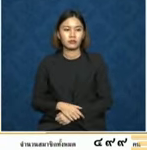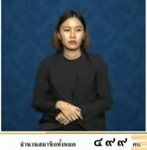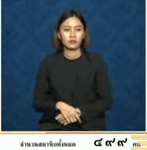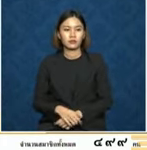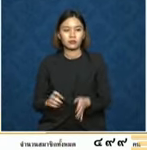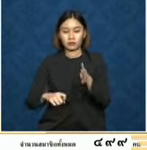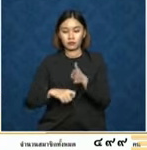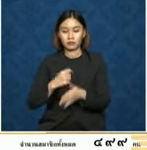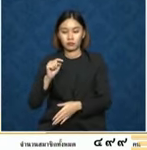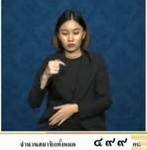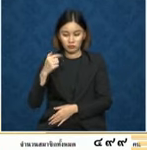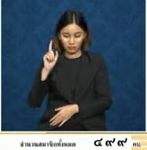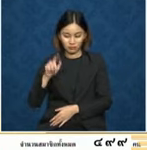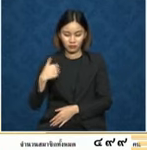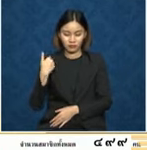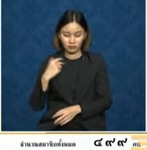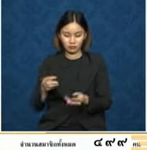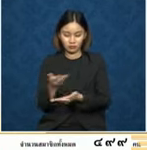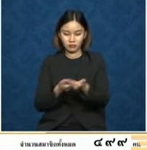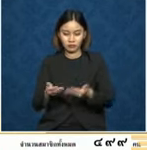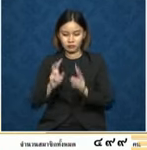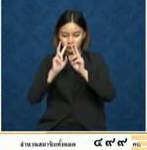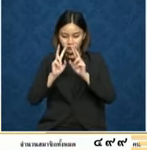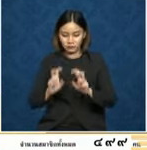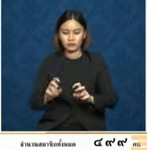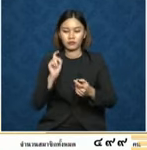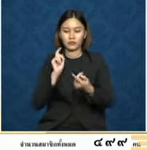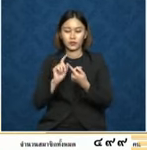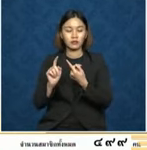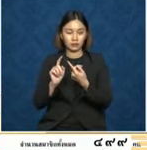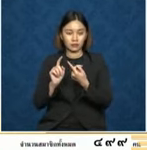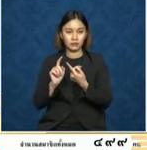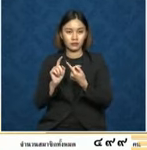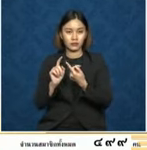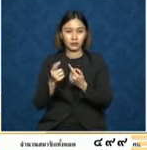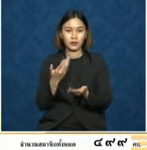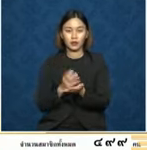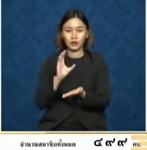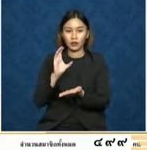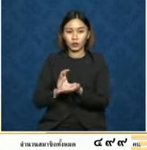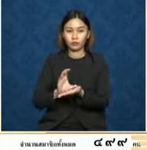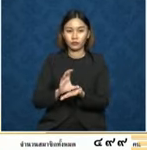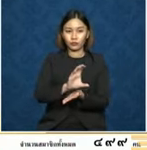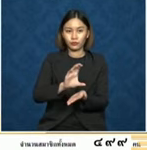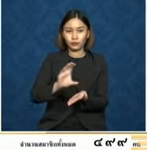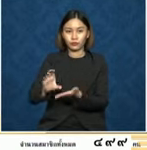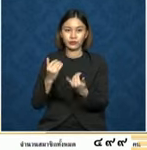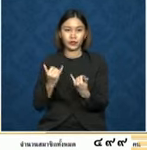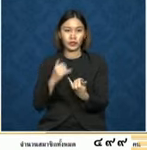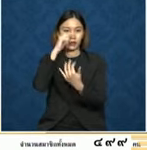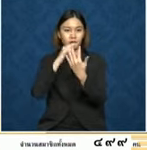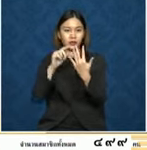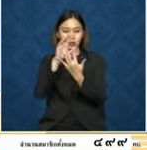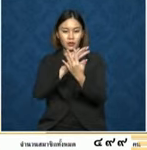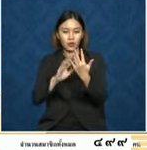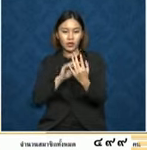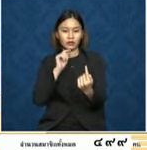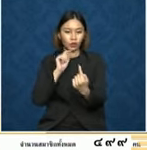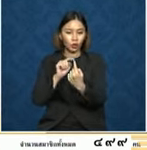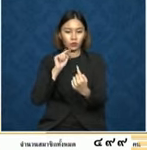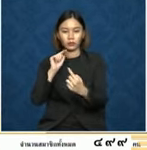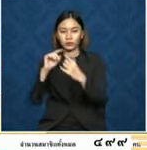ลนี้จึงจำเป็นต้องมีการศึกษาและพิจารณาในประเด็นดังกล่าวว่างบประมาณที่ใช้อยู่ในปัจจุบันของไทยมีความเหมาะส